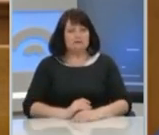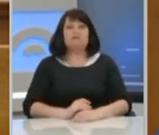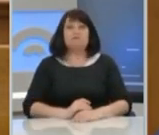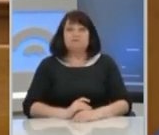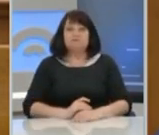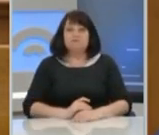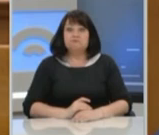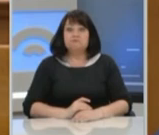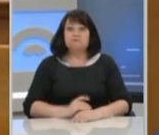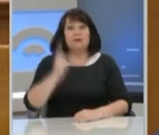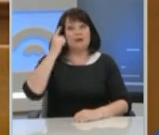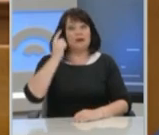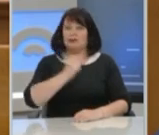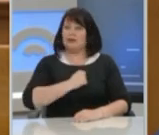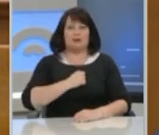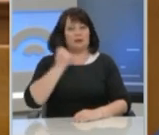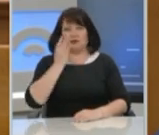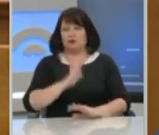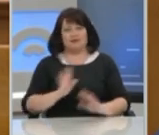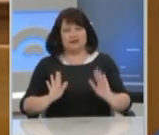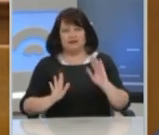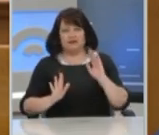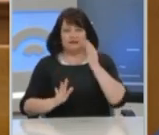η αντίθεσή σας σε αυτό που πάμε να κάνουμε.